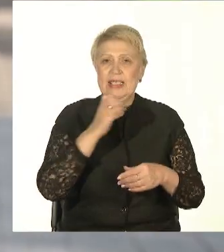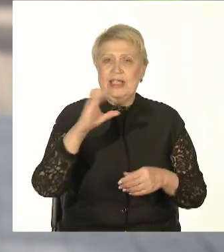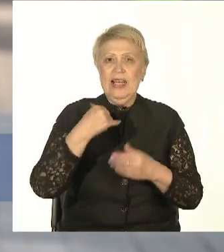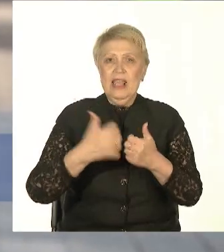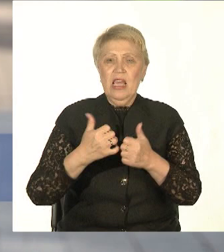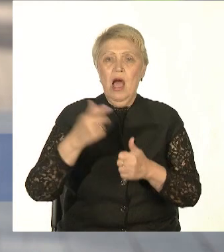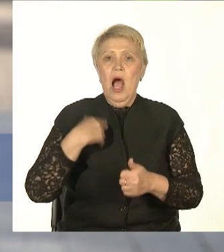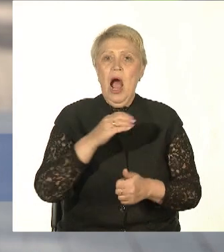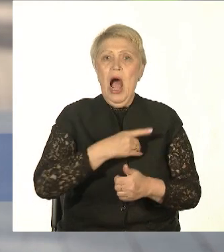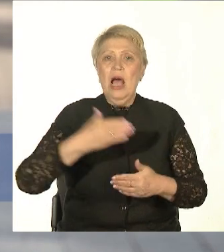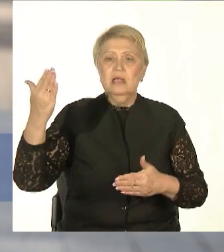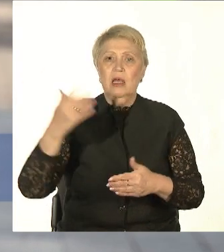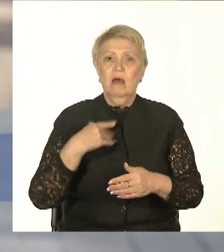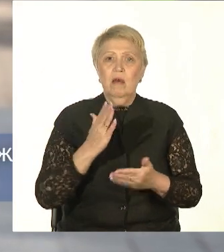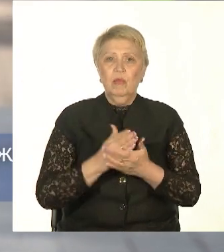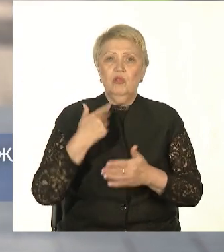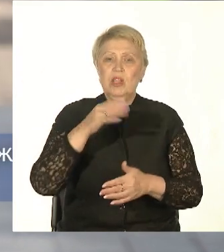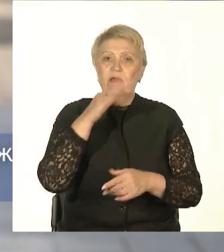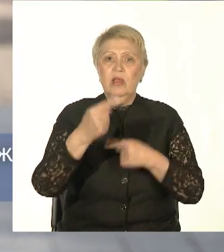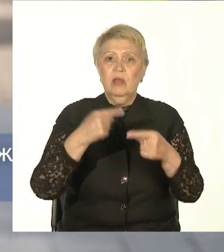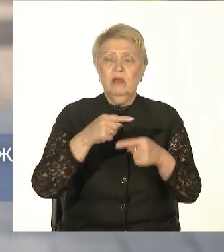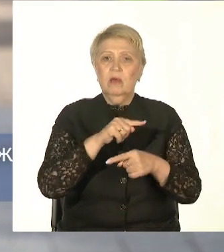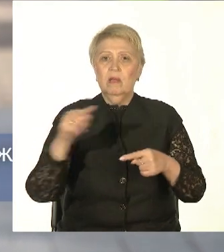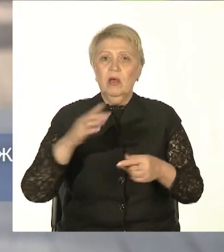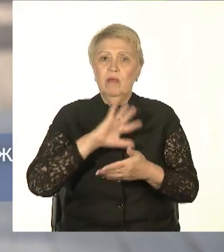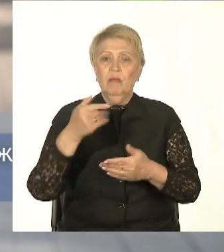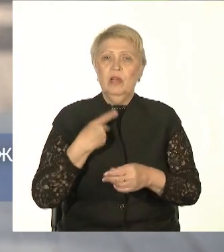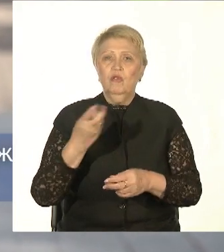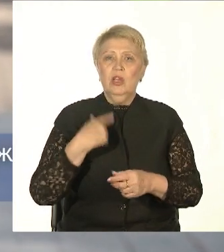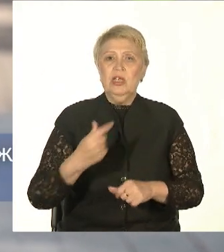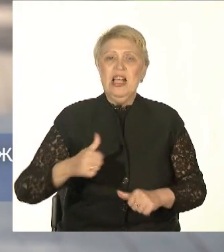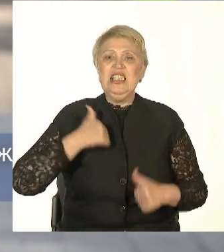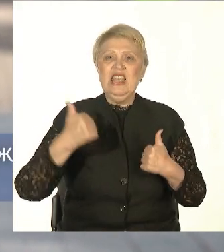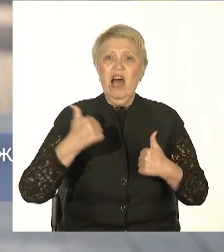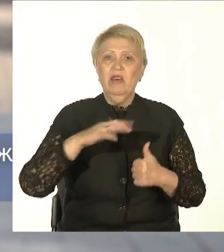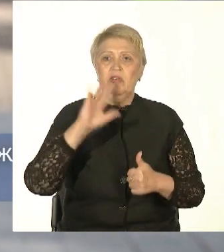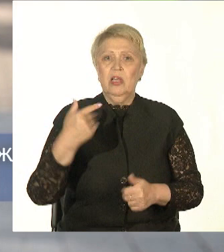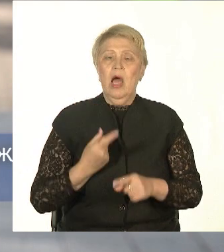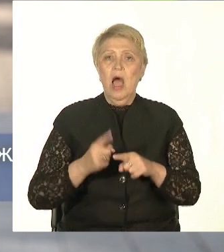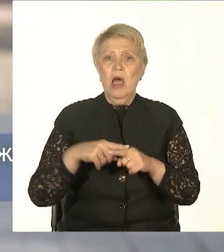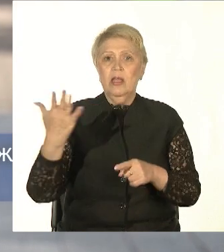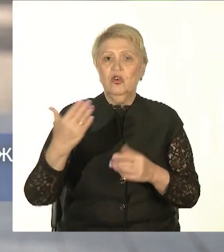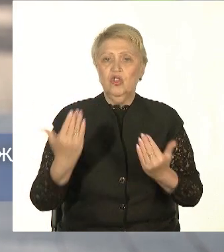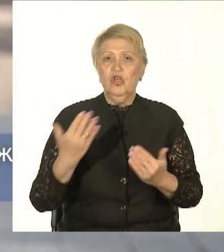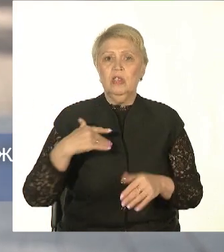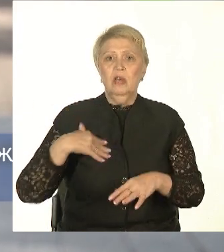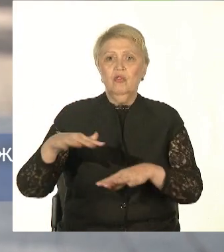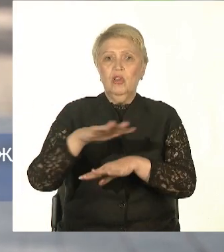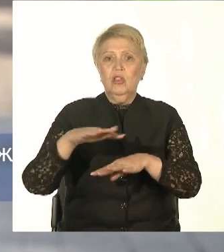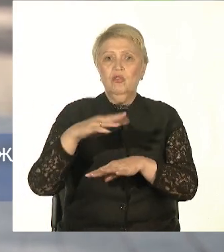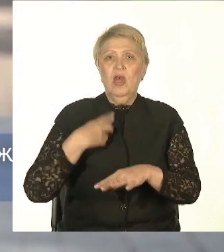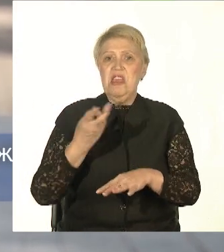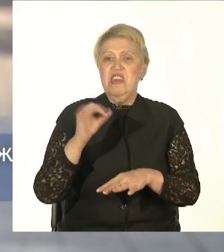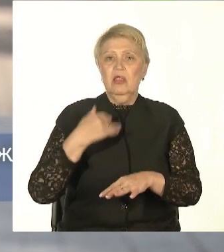Все эти периоды покрыты неувидаемой славой пограничников. Но сегодня эти территории не на территории России.